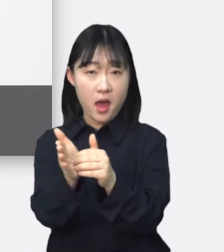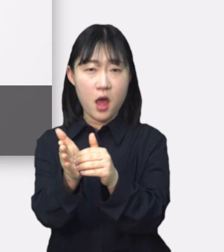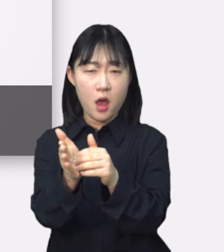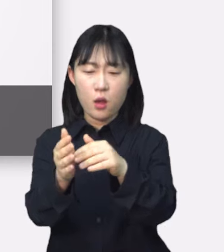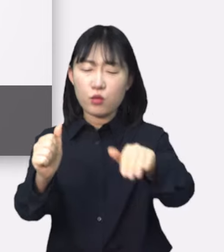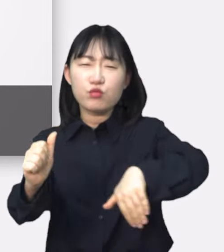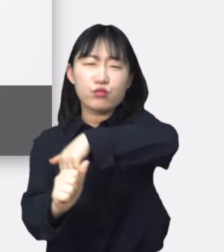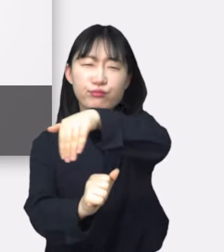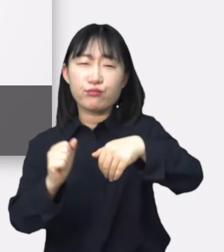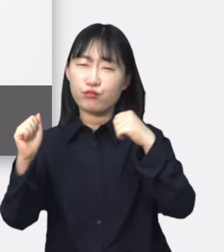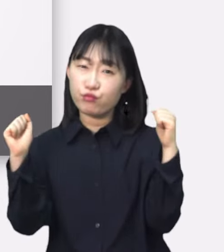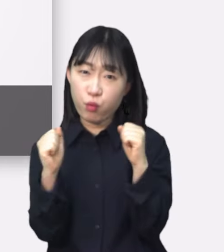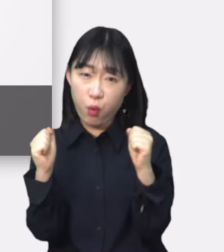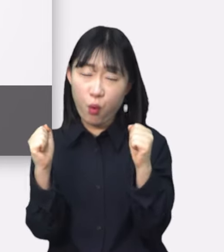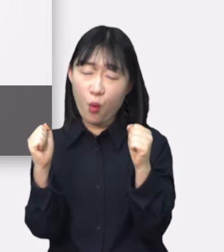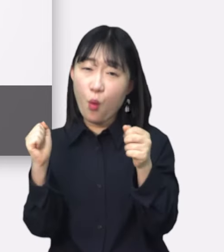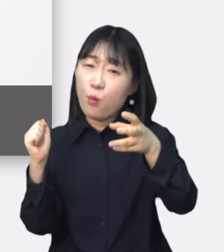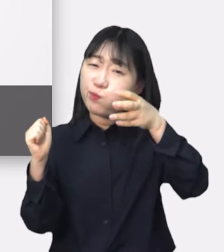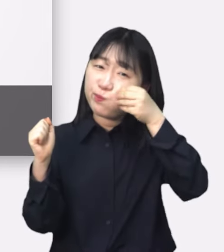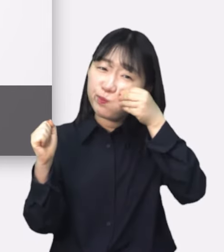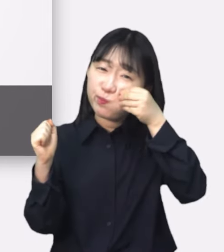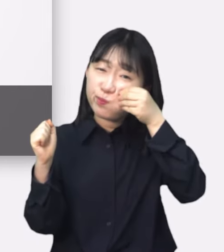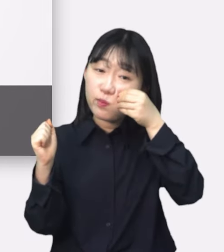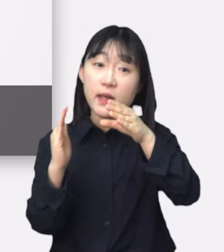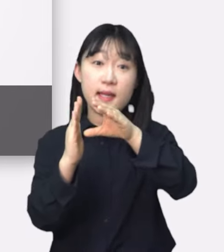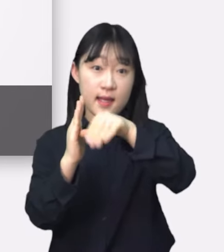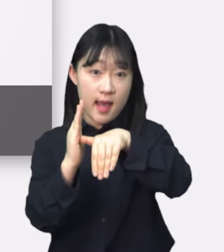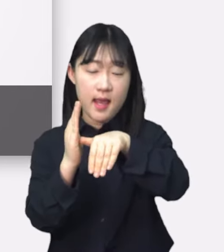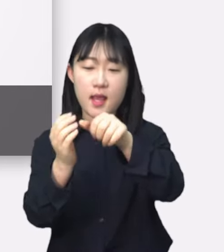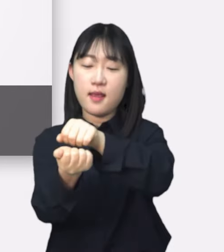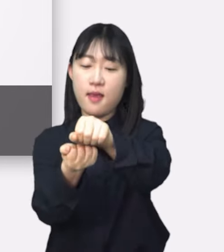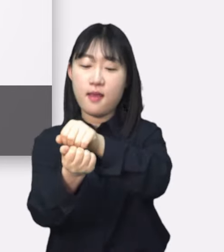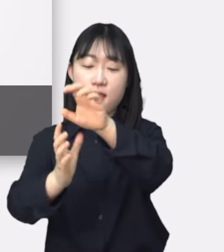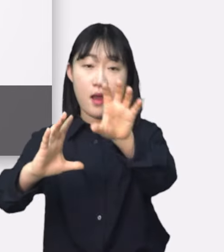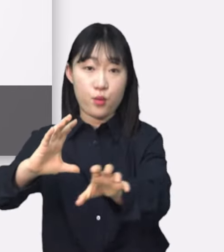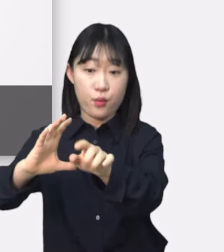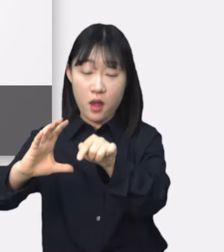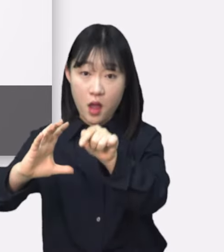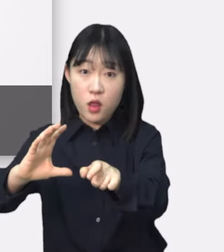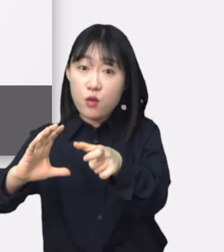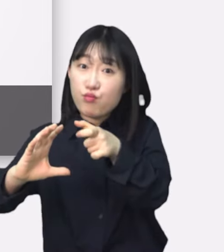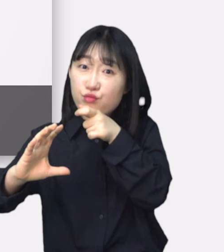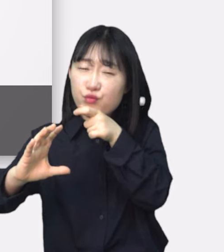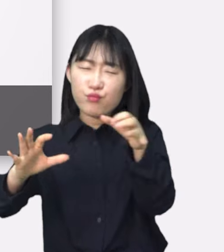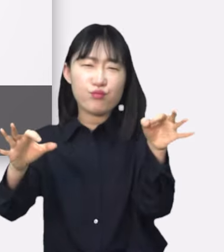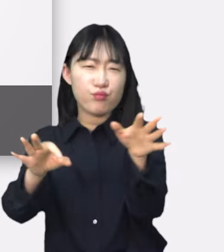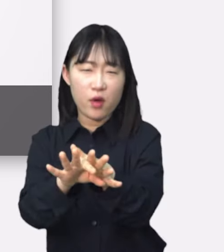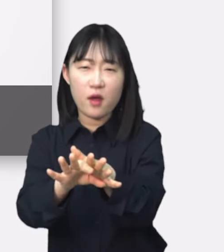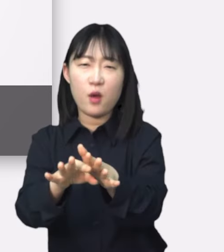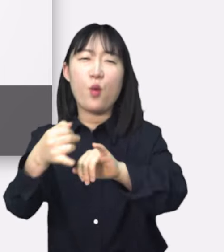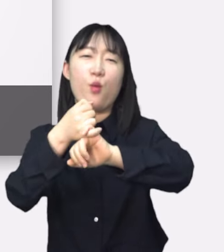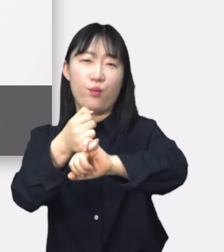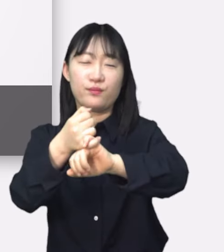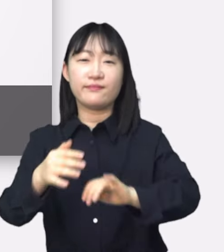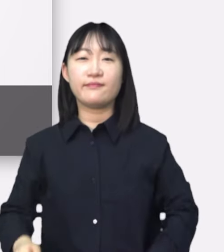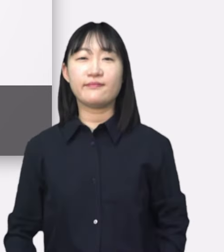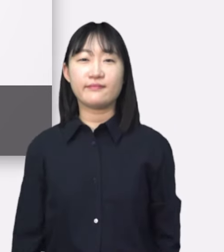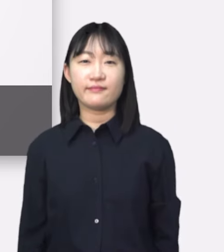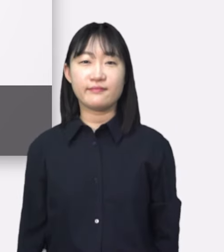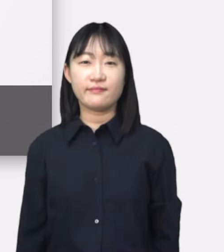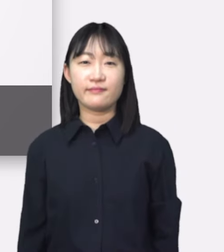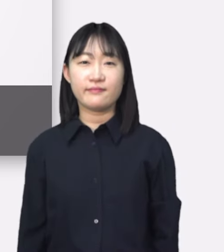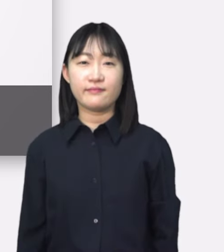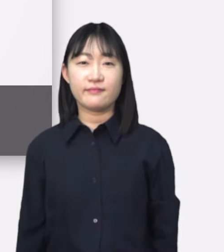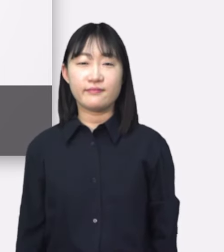세탁 종료 후 추운 환경에서 장시간 방치될 경우에는 반드시 세탁기 내부에 남아있는